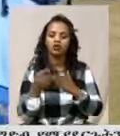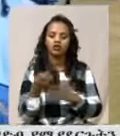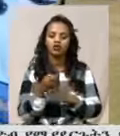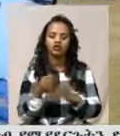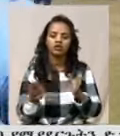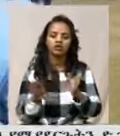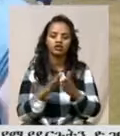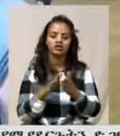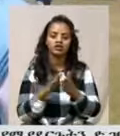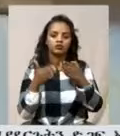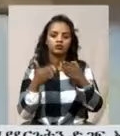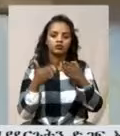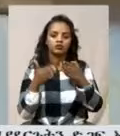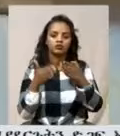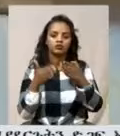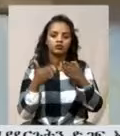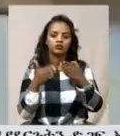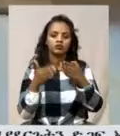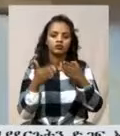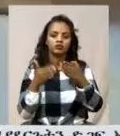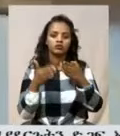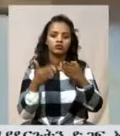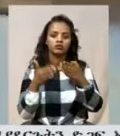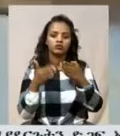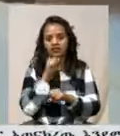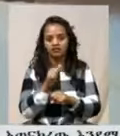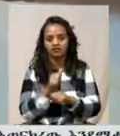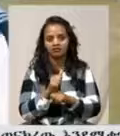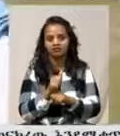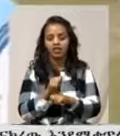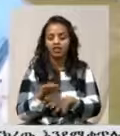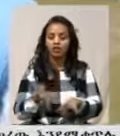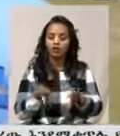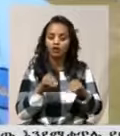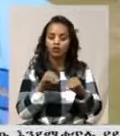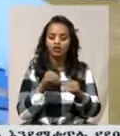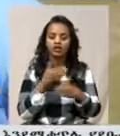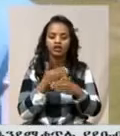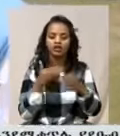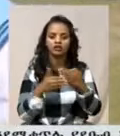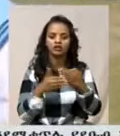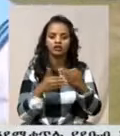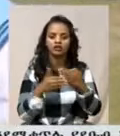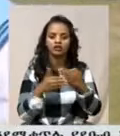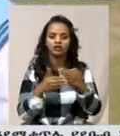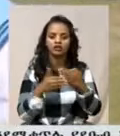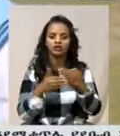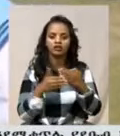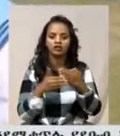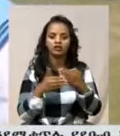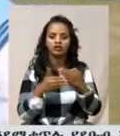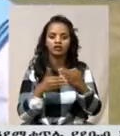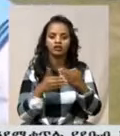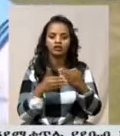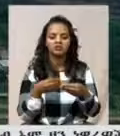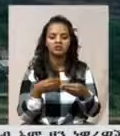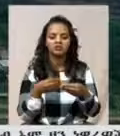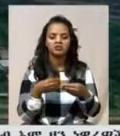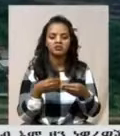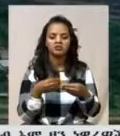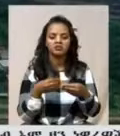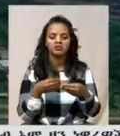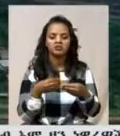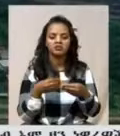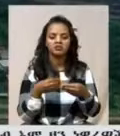ገና እየተሰራና ስላላለቀ ተማሪዎች ለግድቡ ትንሽ ብር መስጠት አለባት።